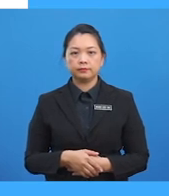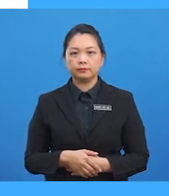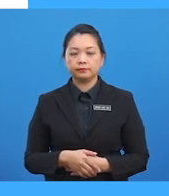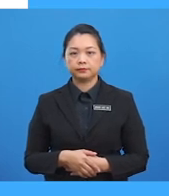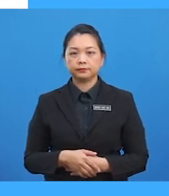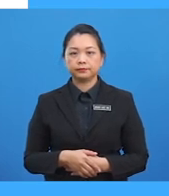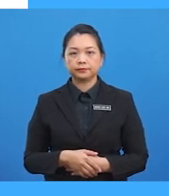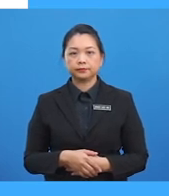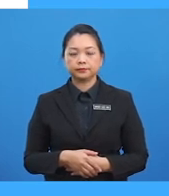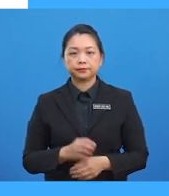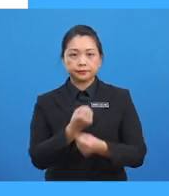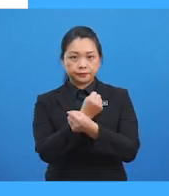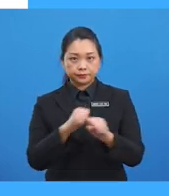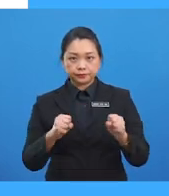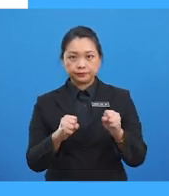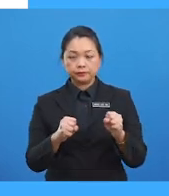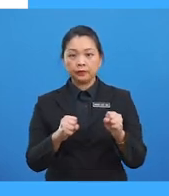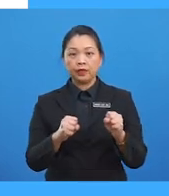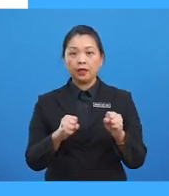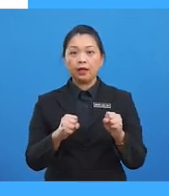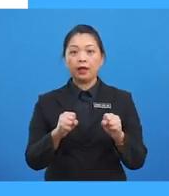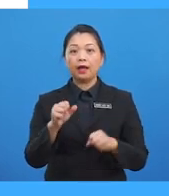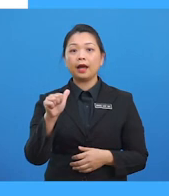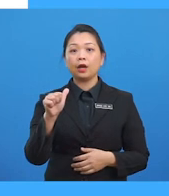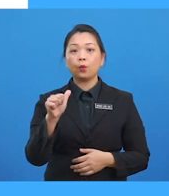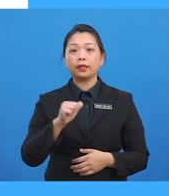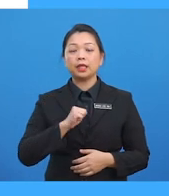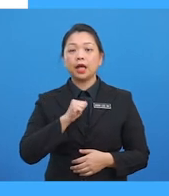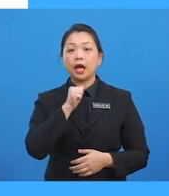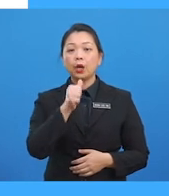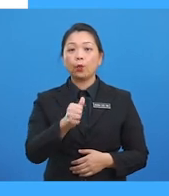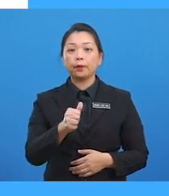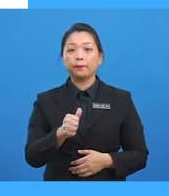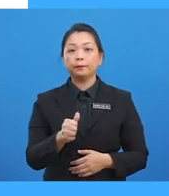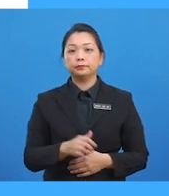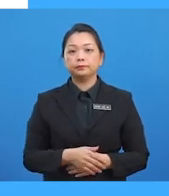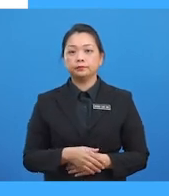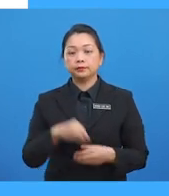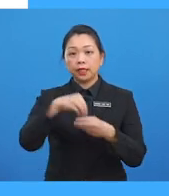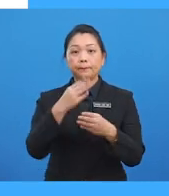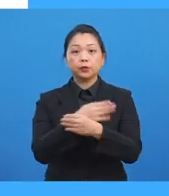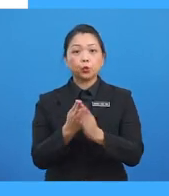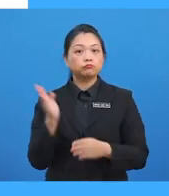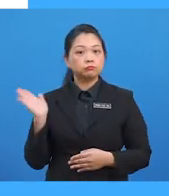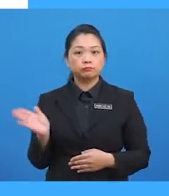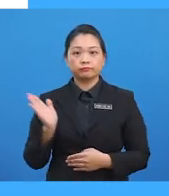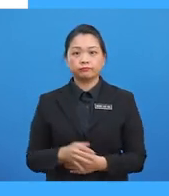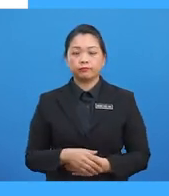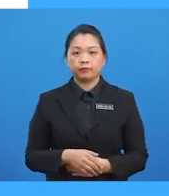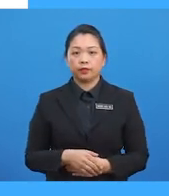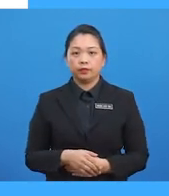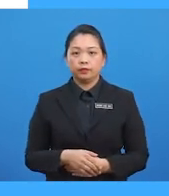120x90 pixel. Ketiga, sediakan akuan berkanun dalam format TIFF atau PDF. Yang